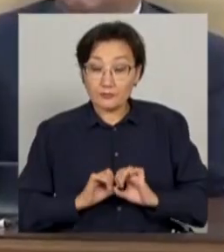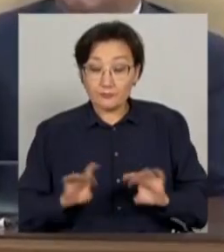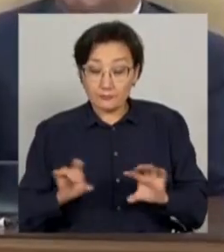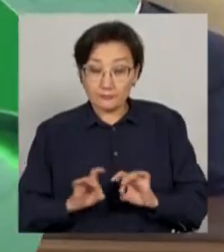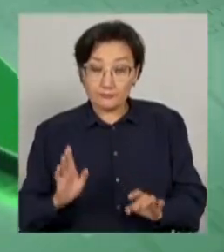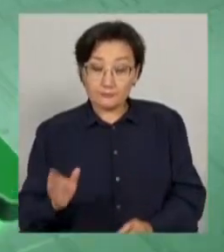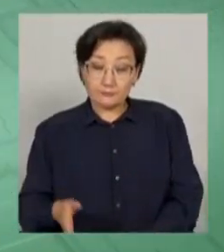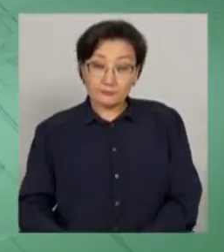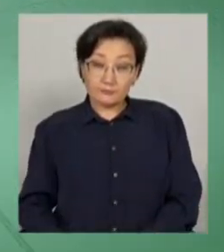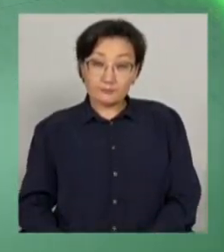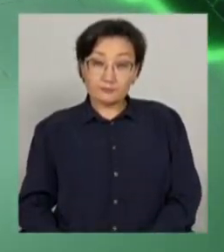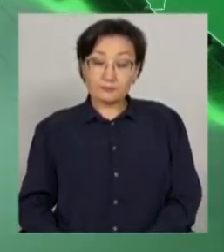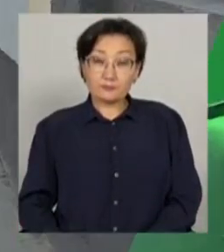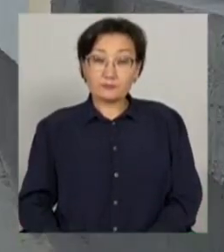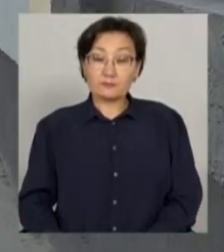выпуске.